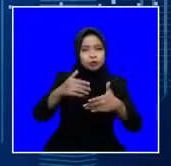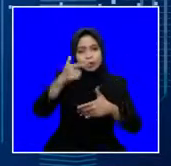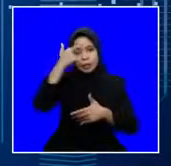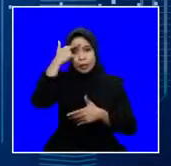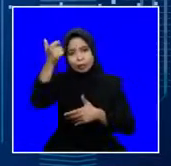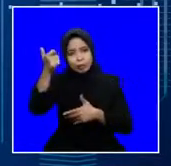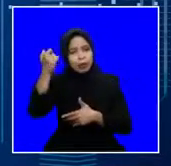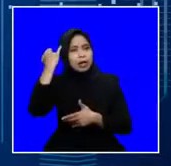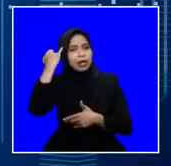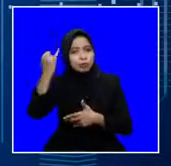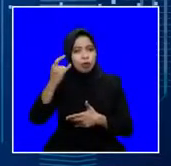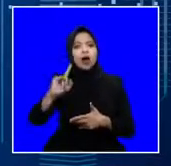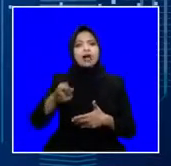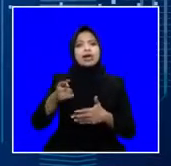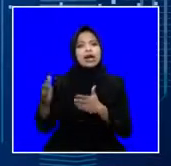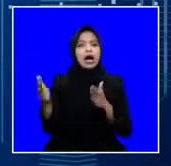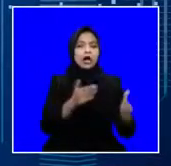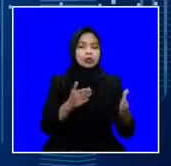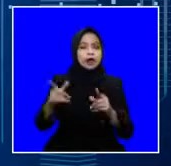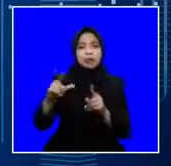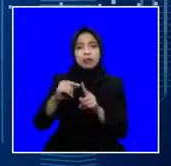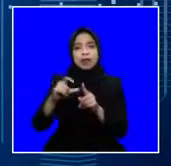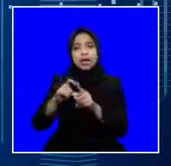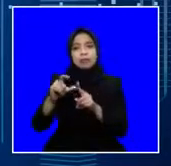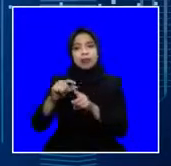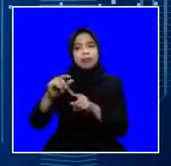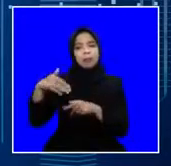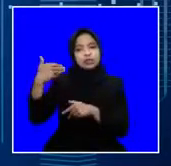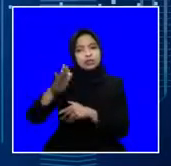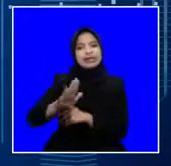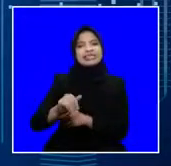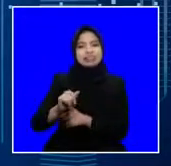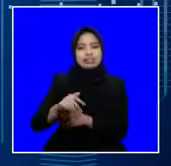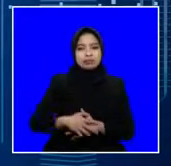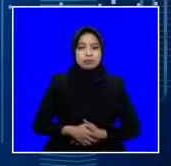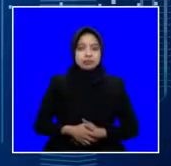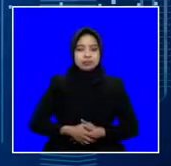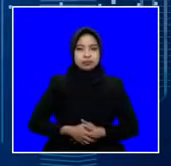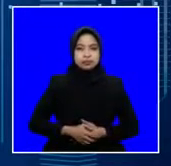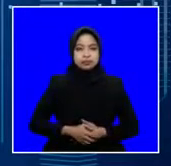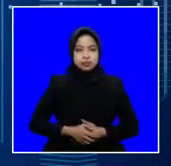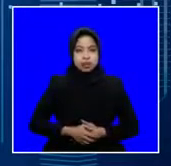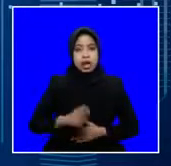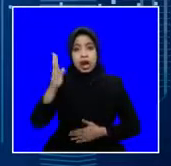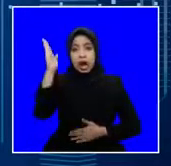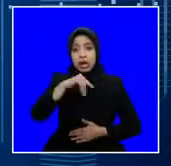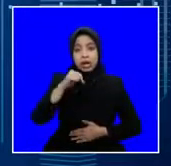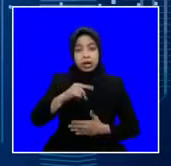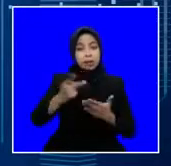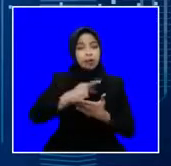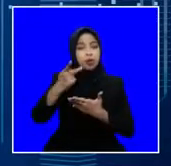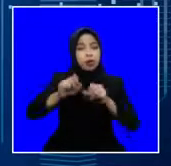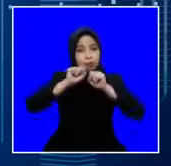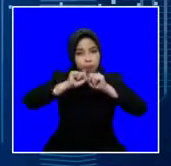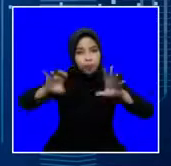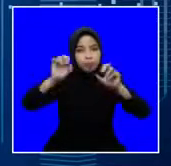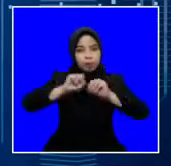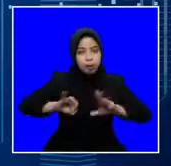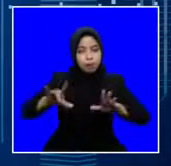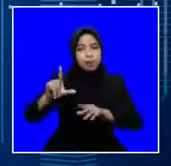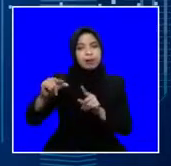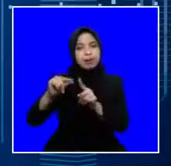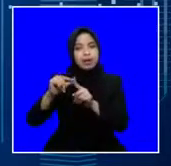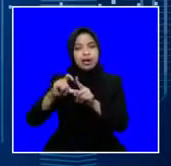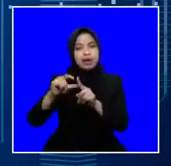akan dikelola oleh LPDP. Jadi pada dasarnya program-program yang diluncurkan hari ini oleh Kemendikbud dan LPDP